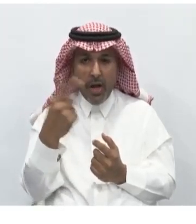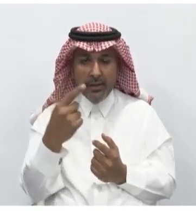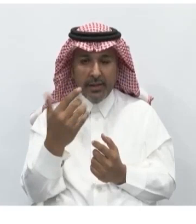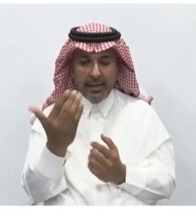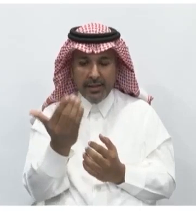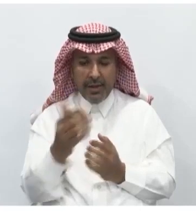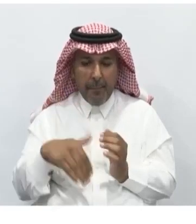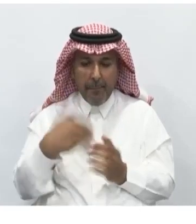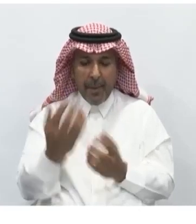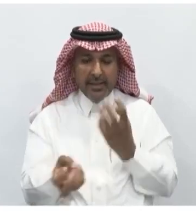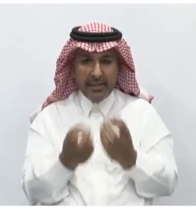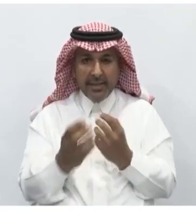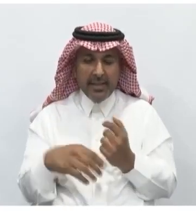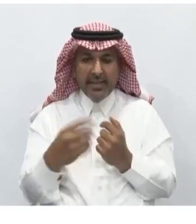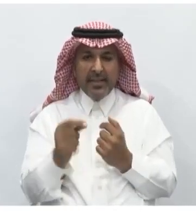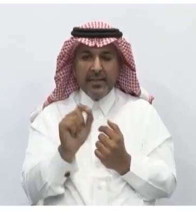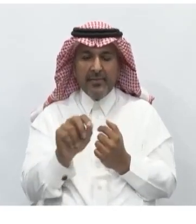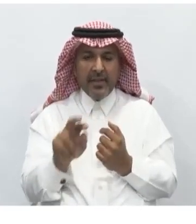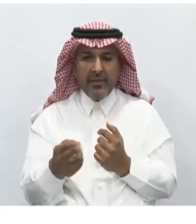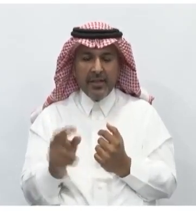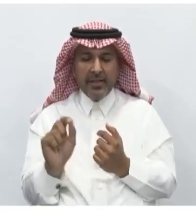وأصبح 0.0712.